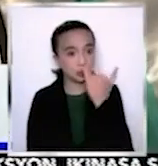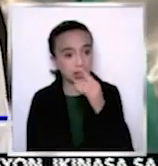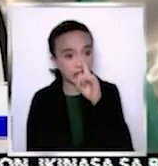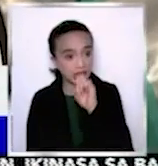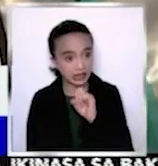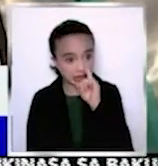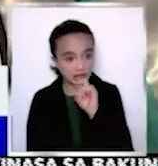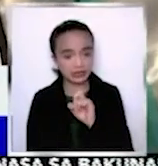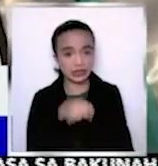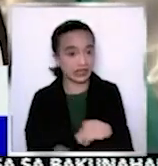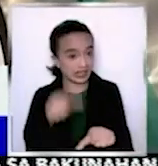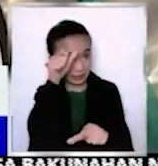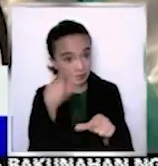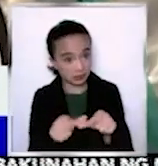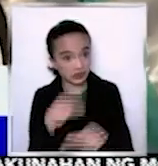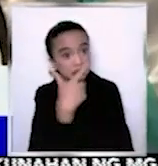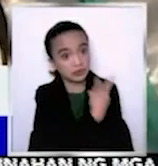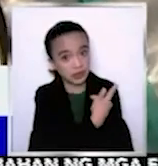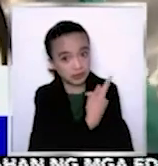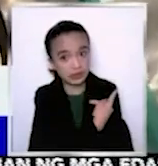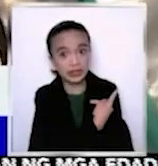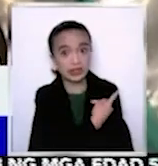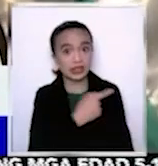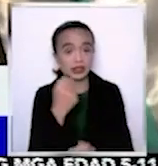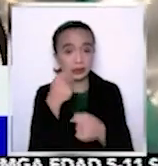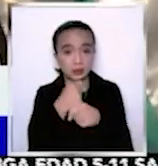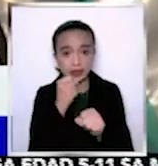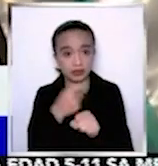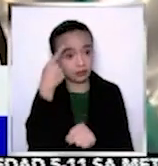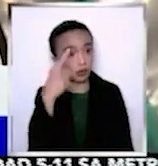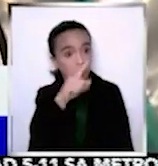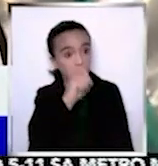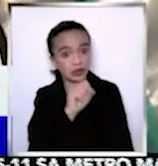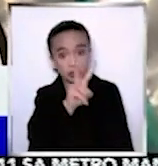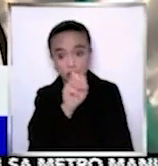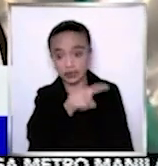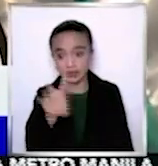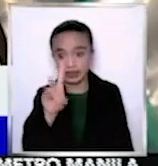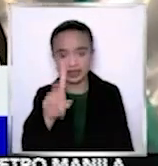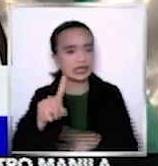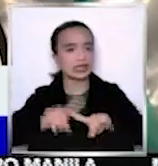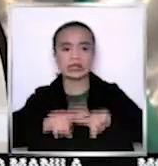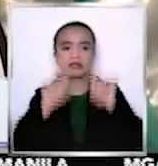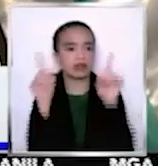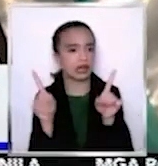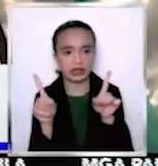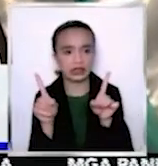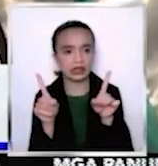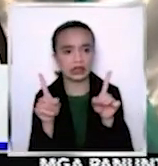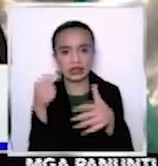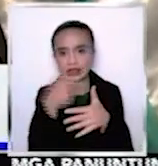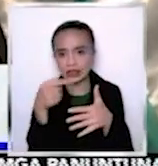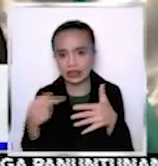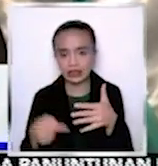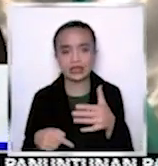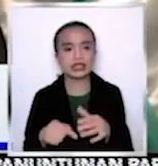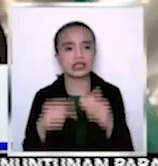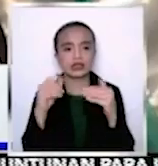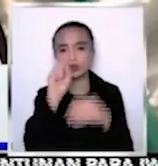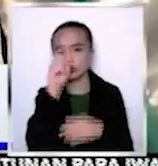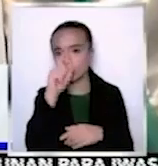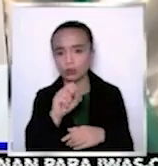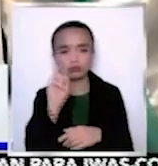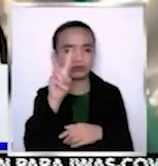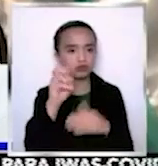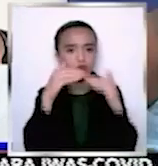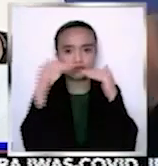remember that the vaccine formulation for 12 to 17 is different from below 12 years old, from 5